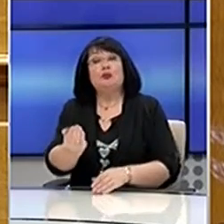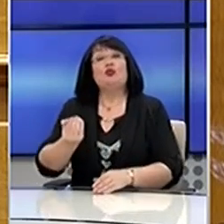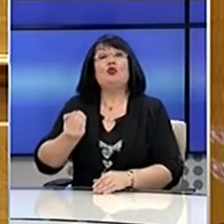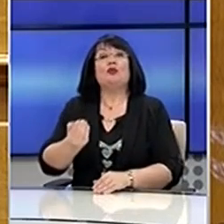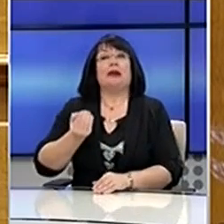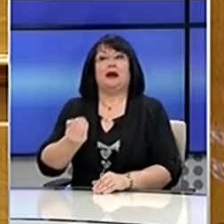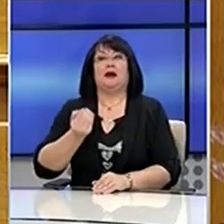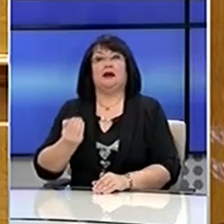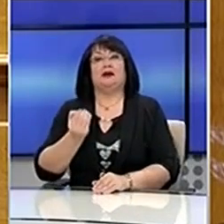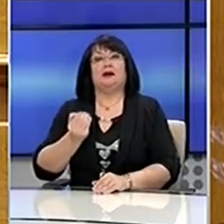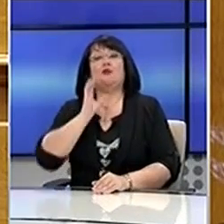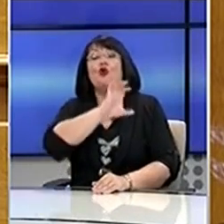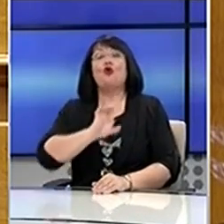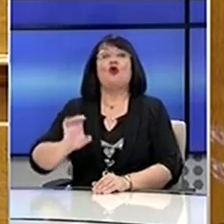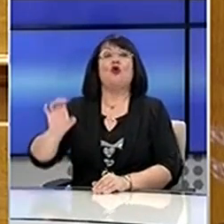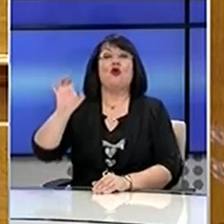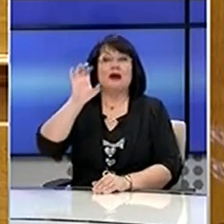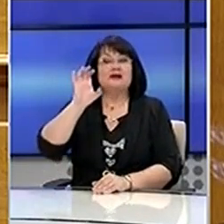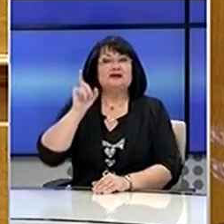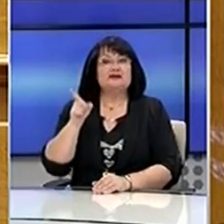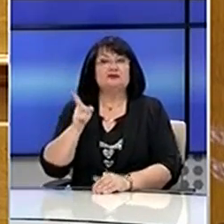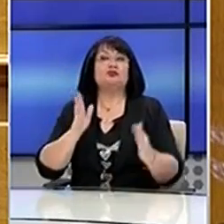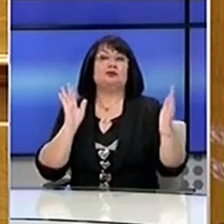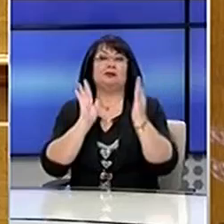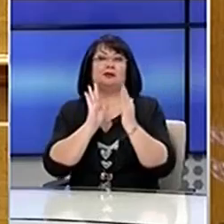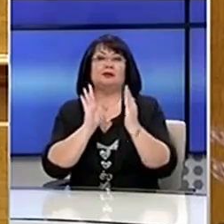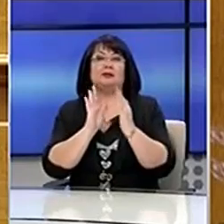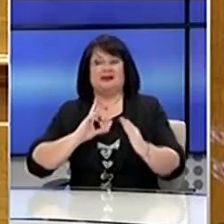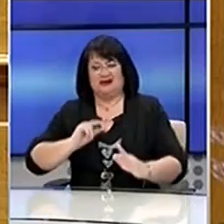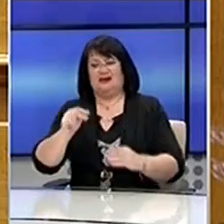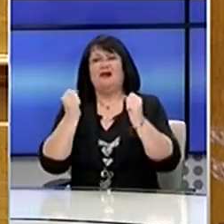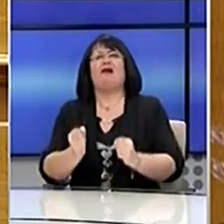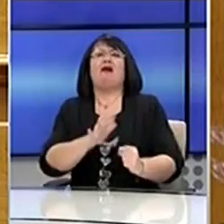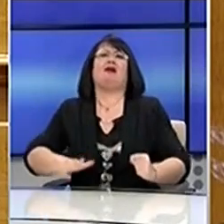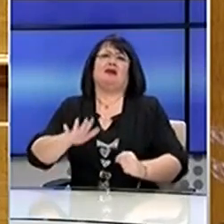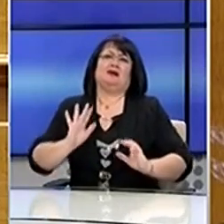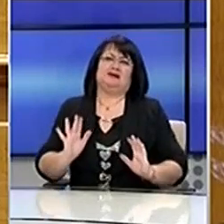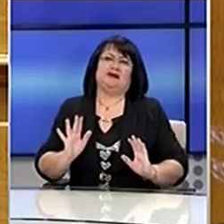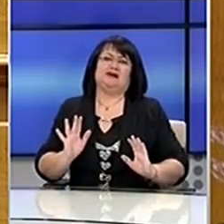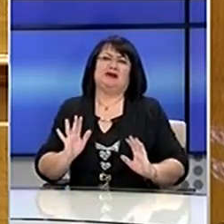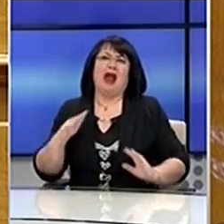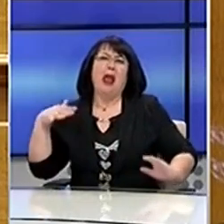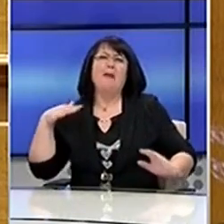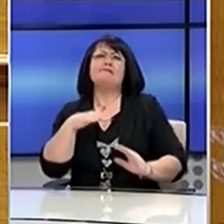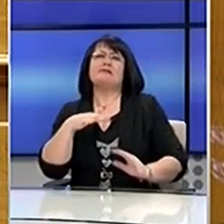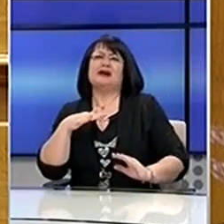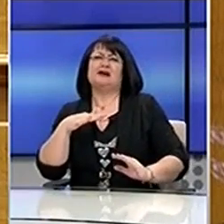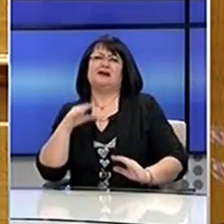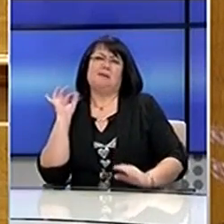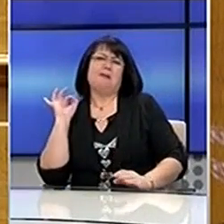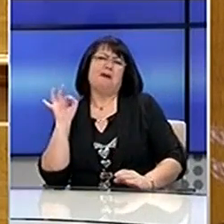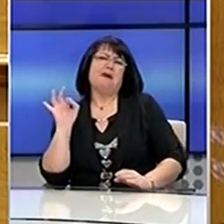νωρίτερα από άλλες χώρες οι οποίες αντιμετώπισαν ακριβώς την ίδια εκθετική αύξηση του